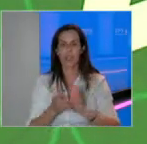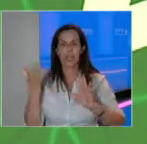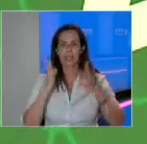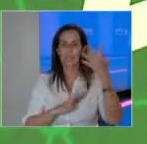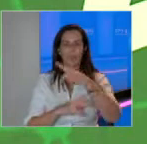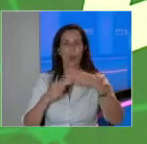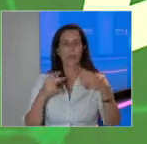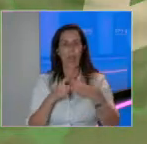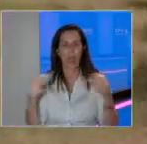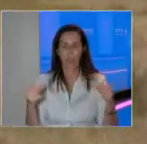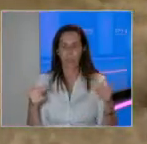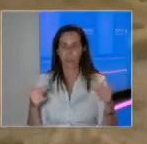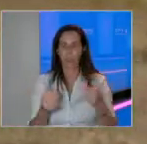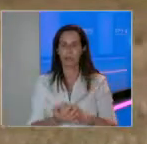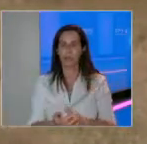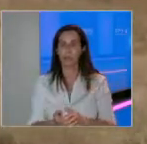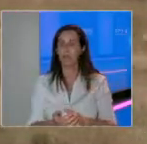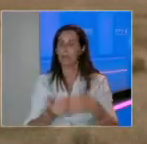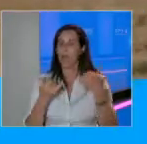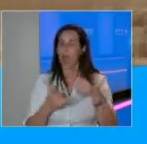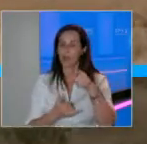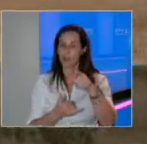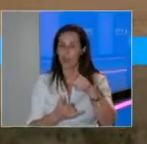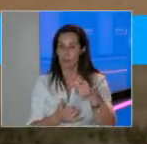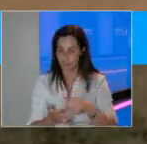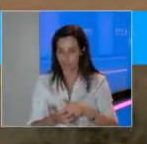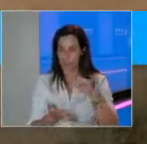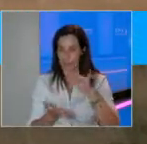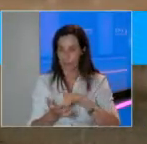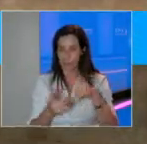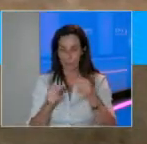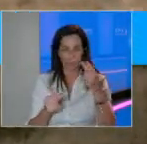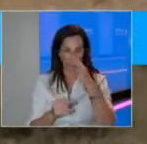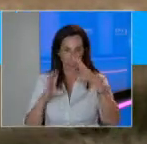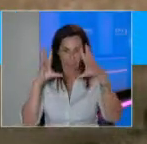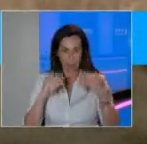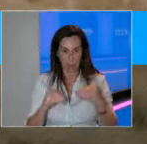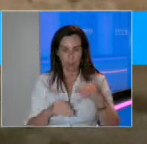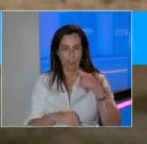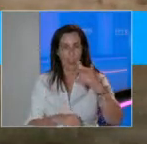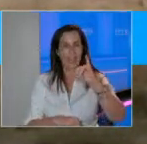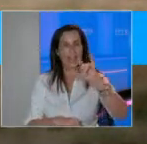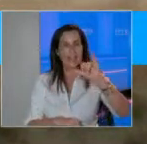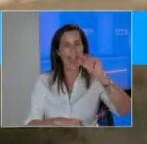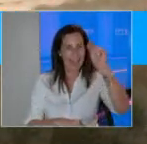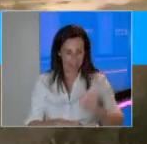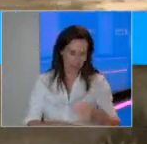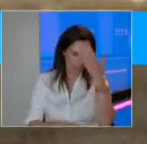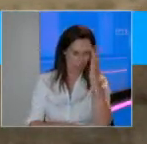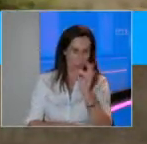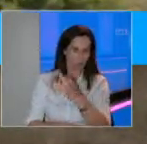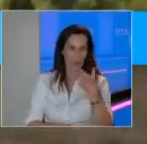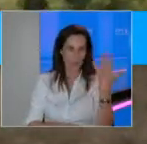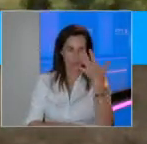השריפות ביישובי עוטף עזה, וחיים ילין מצטרף אלינו מתוך כבאית בעת הניסיונות. כן, כן, חיים ילין, אנחנו מכירים היטב